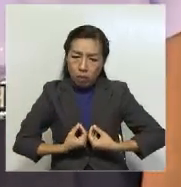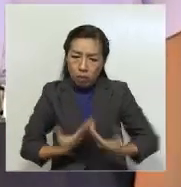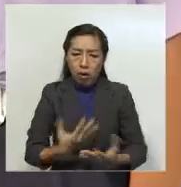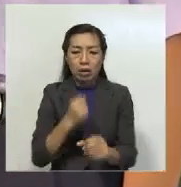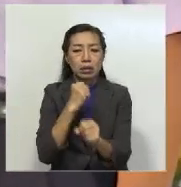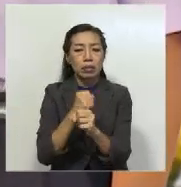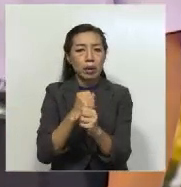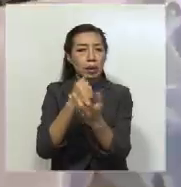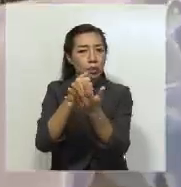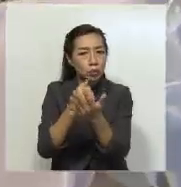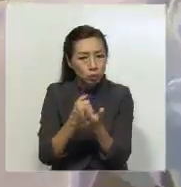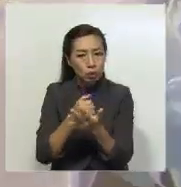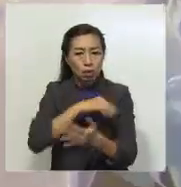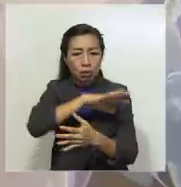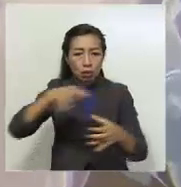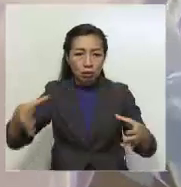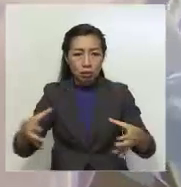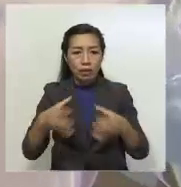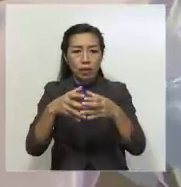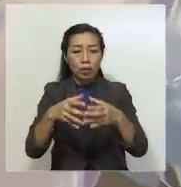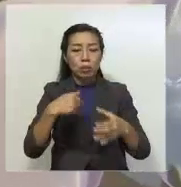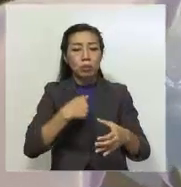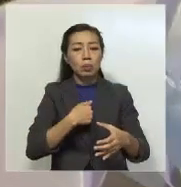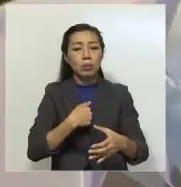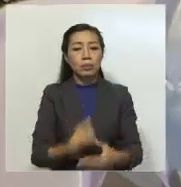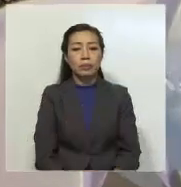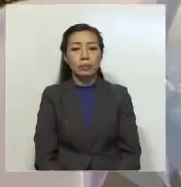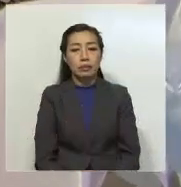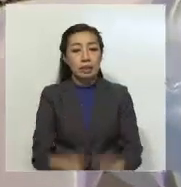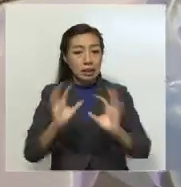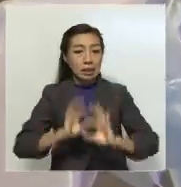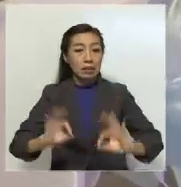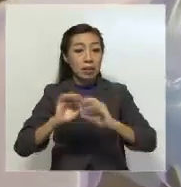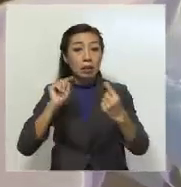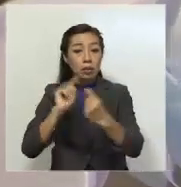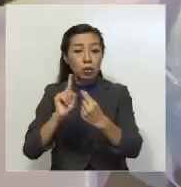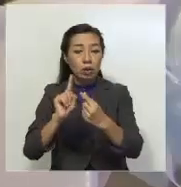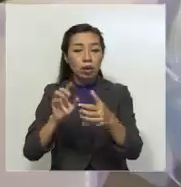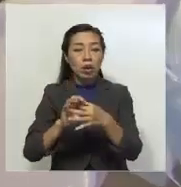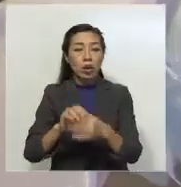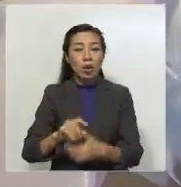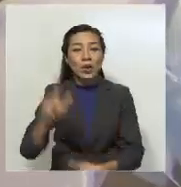ายแรงใจในการระดมความช่วยเหลือพวกผมโดยเฉพาะอย่างยิ่งคุณลุ